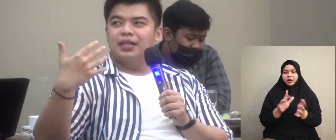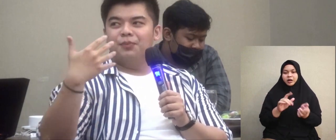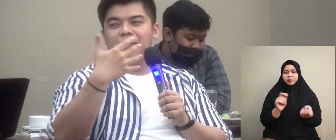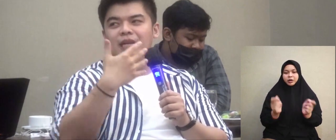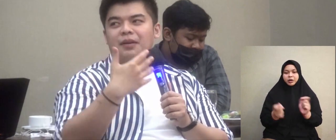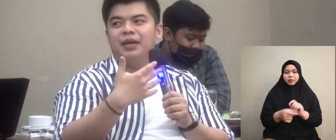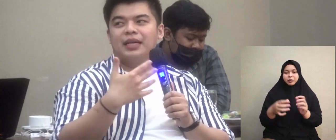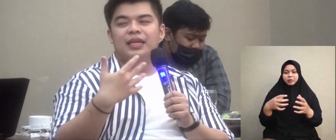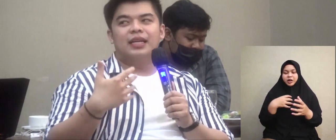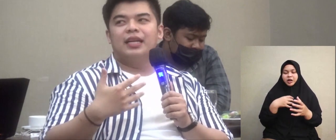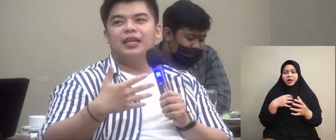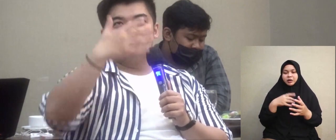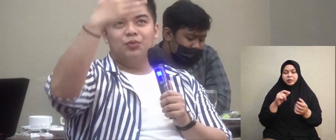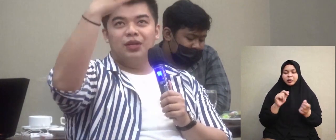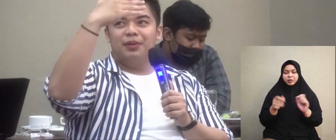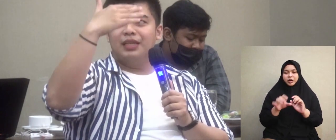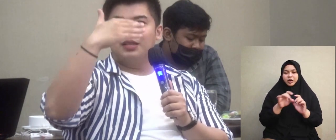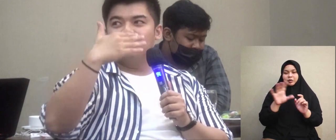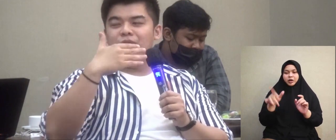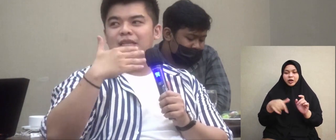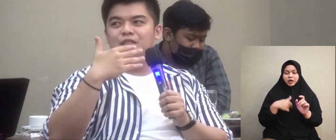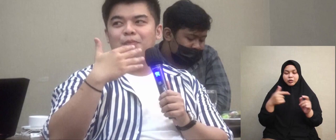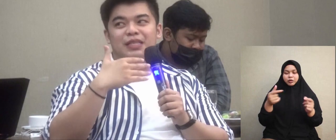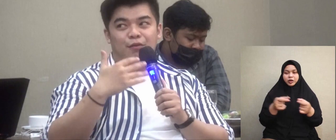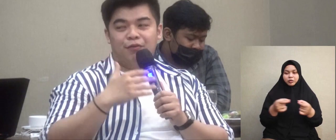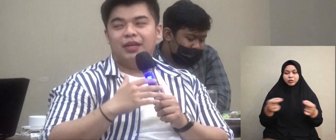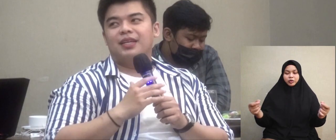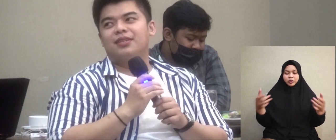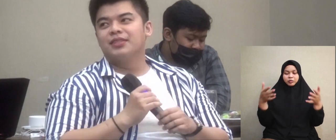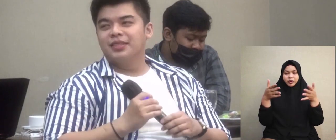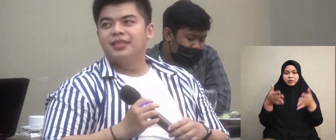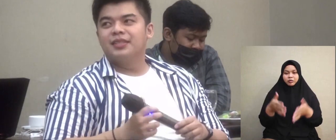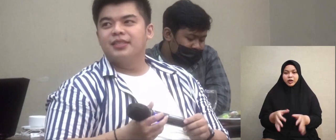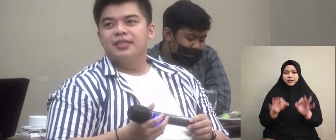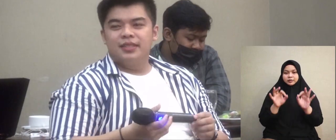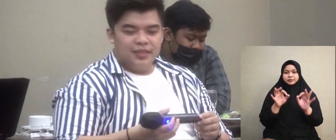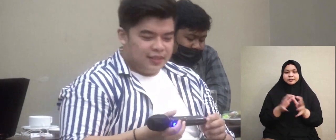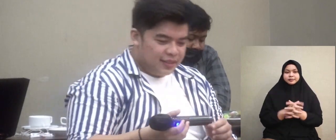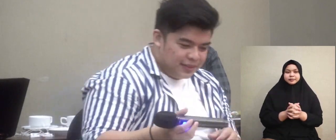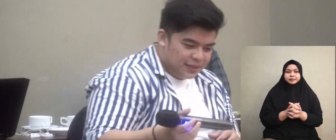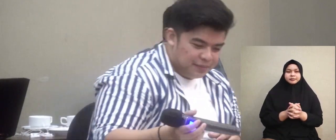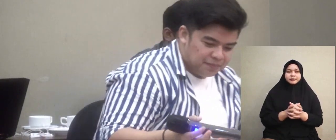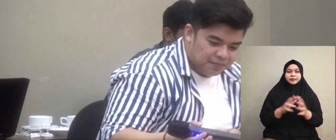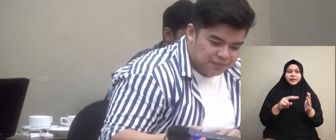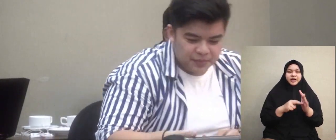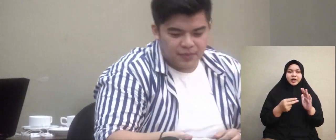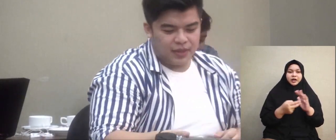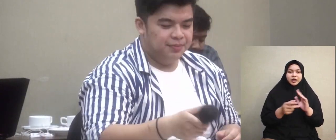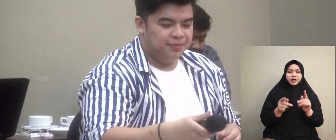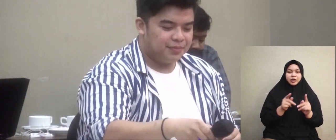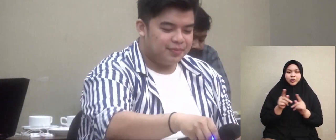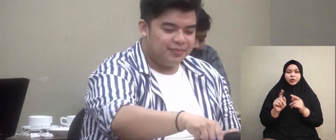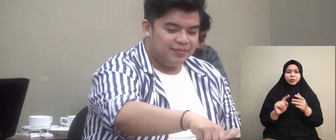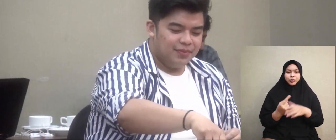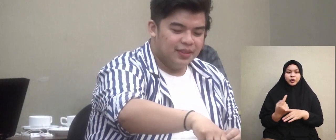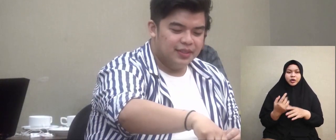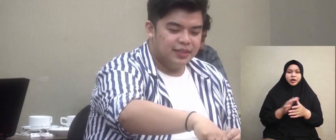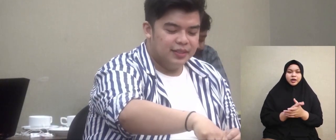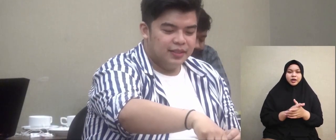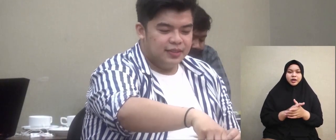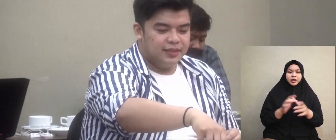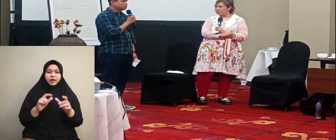makna atau perbedaan makna dan lain-lain itu semua dibikin terukur dan spesifik artinya tadi kalau berangkat dari Mas